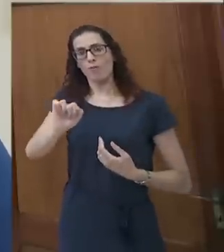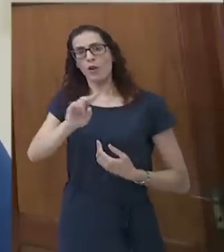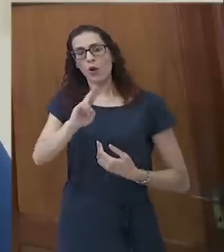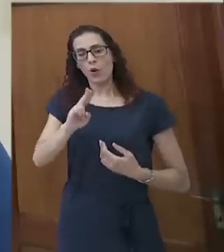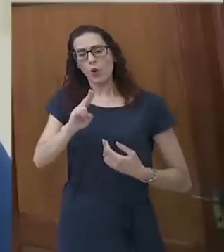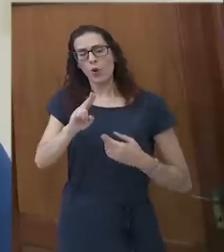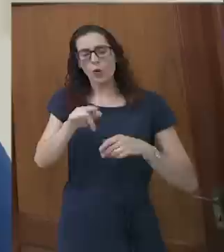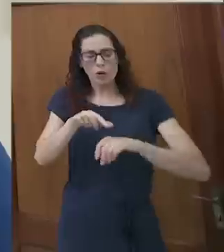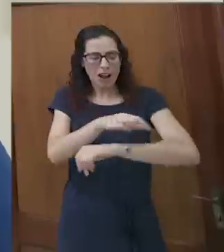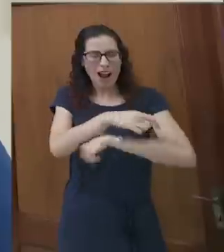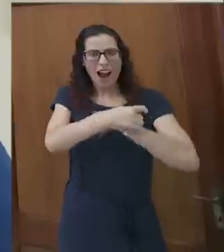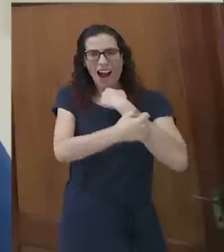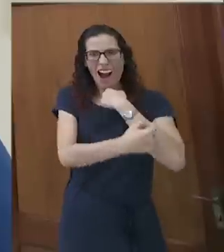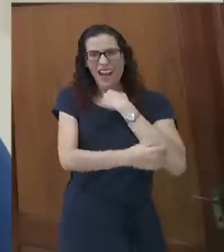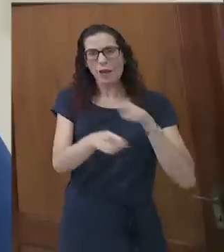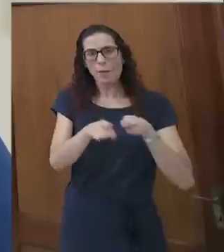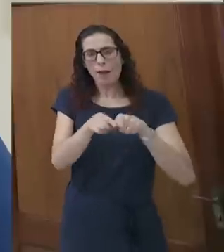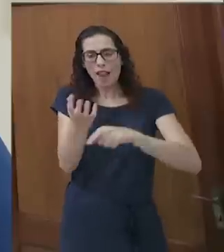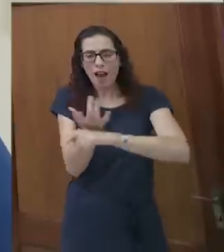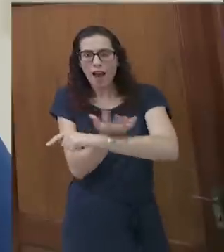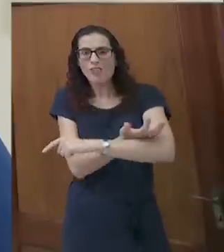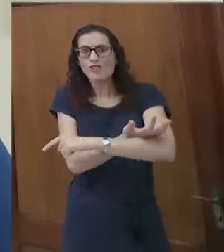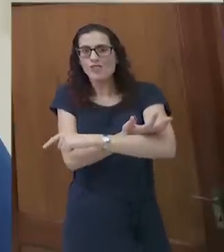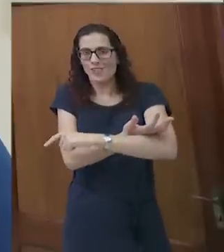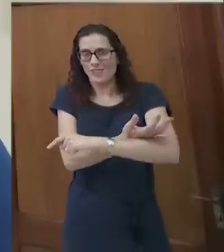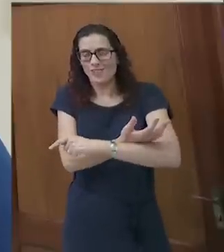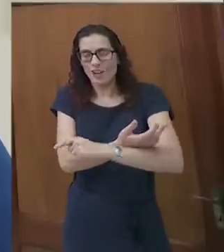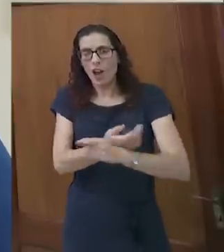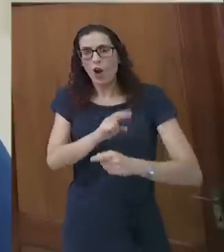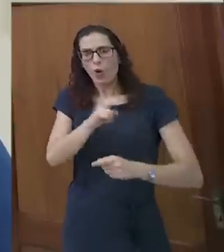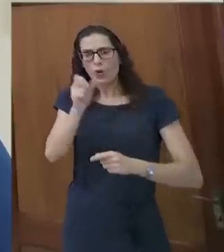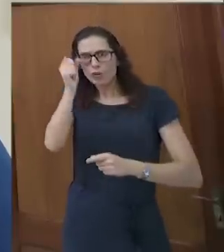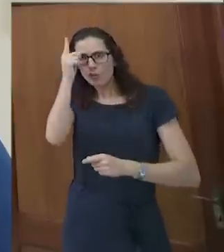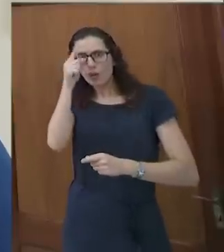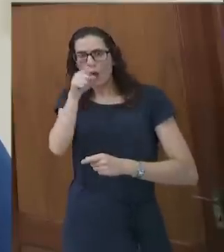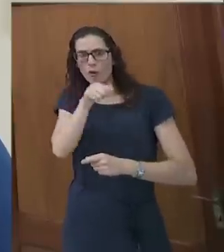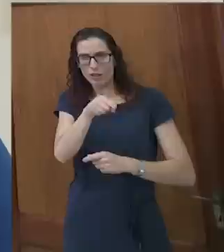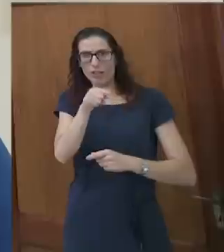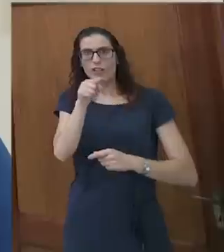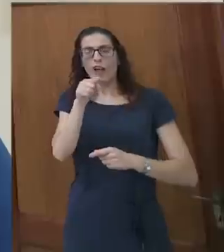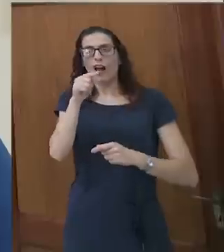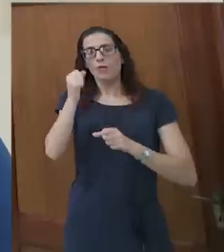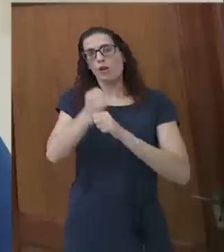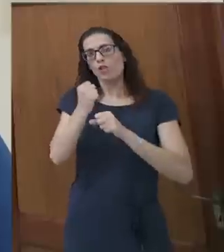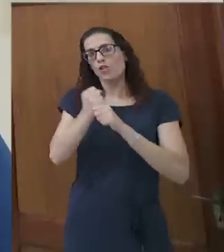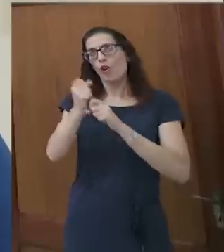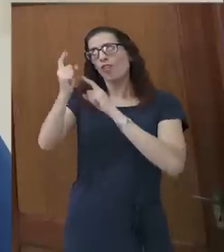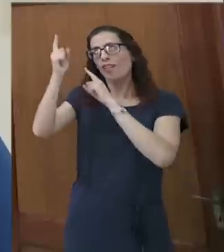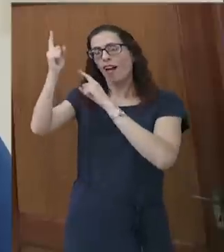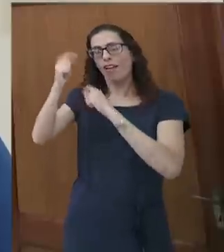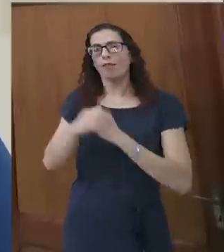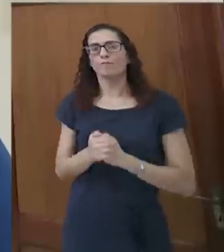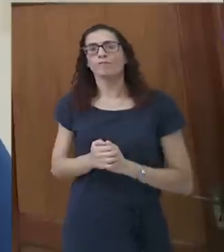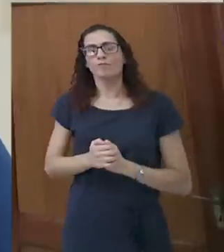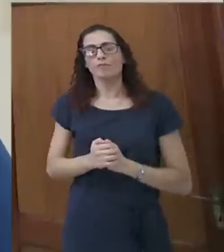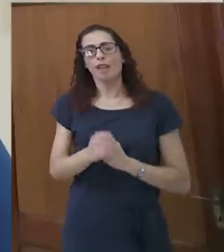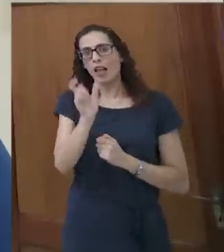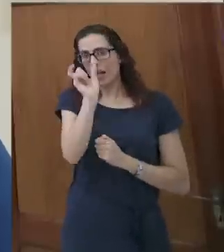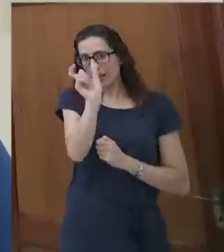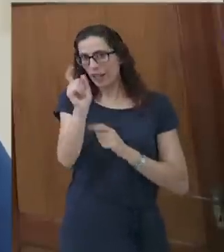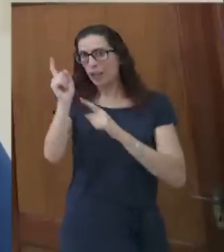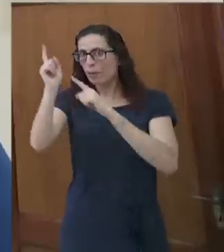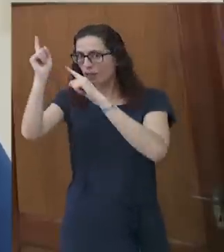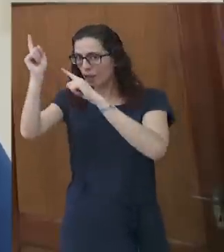bħal ħaxix iħaddar. U jarfu fil-qaddejja tiegħu qit il-mulej. Il-kelma